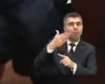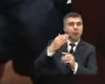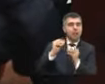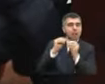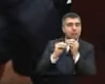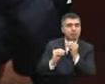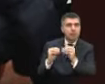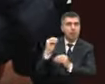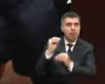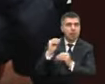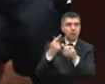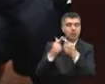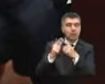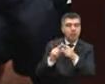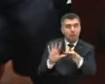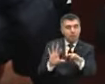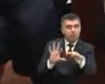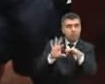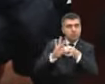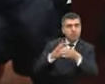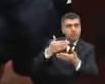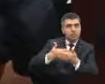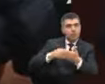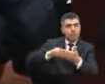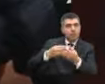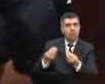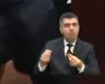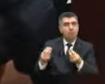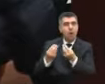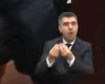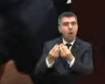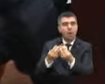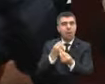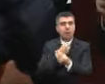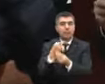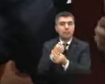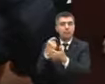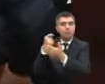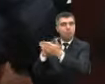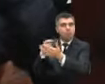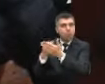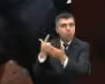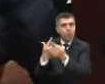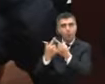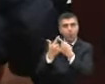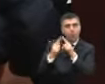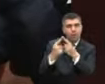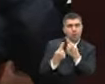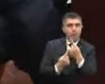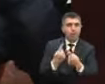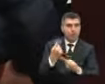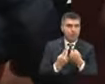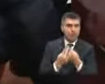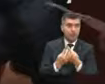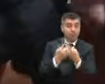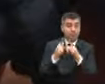النافذة مفتوحة على الشراكة مع القطاع الخاص، وفي كذلك نافذة أخرى مفتوحة على الإمكانيات التمويلية المبتدعة